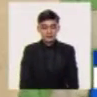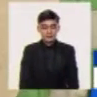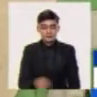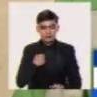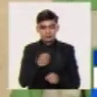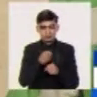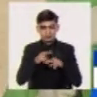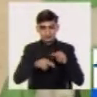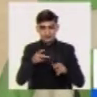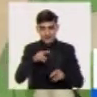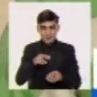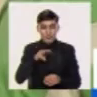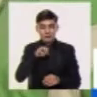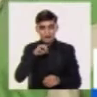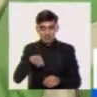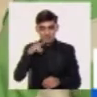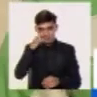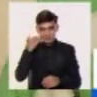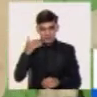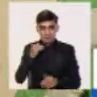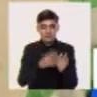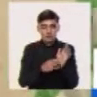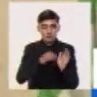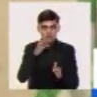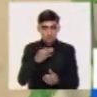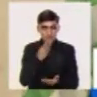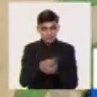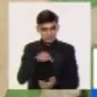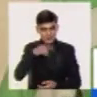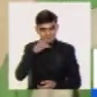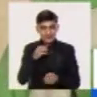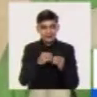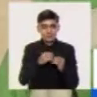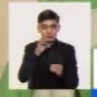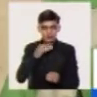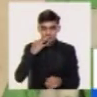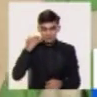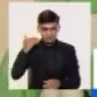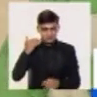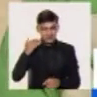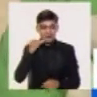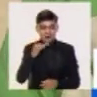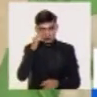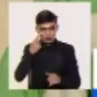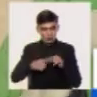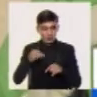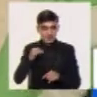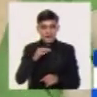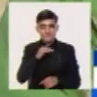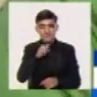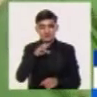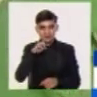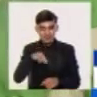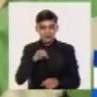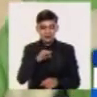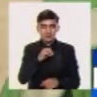материалдарының бәрі отандық өнім, 90%-ға жоғы өзіміздің елімізде өндірілген. 10% ғана шетелдік өнім, ол мынау сыртқы фасад